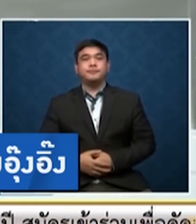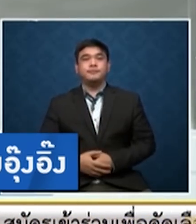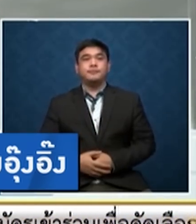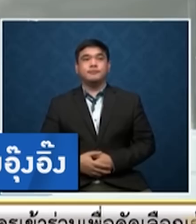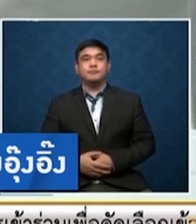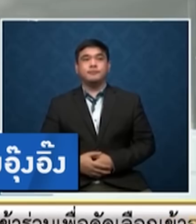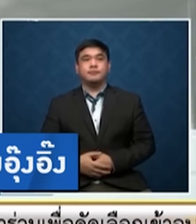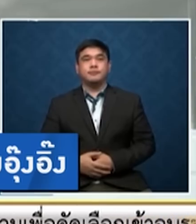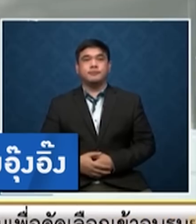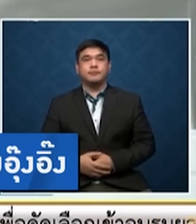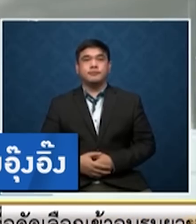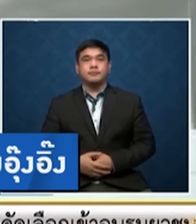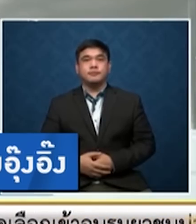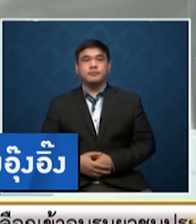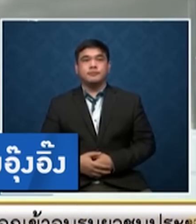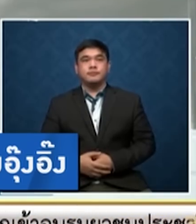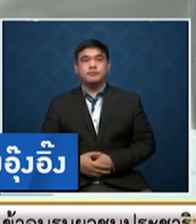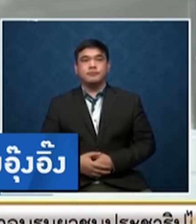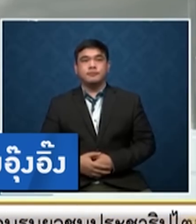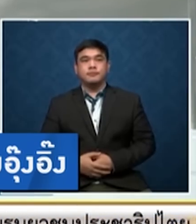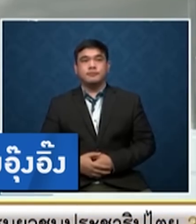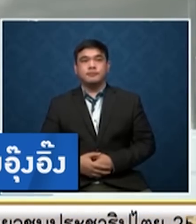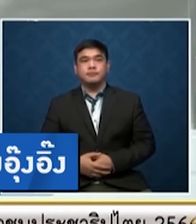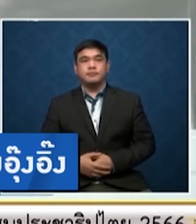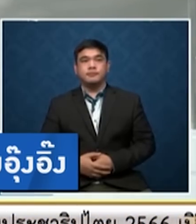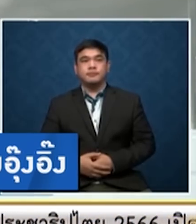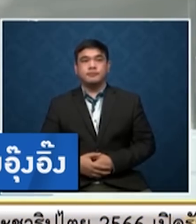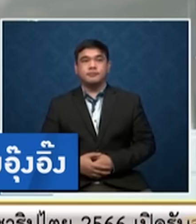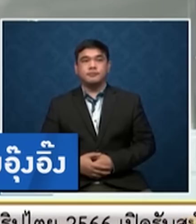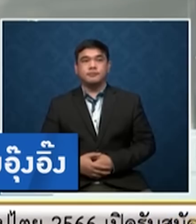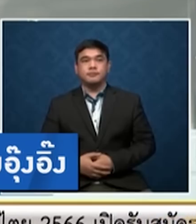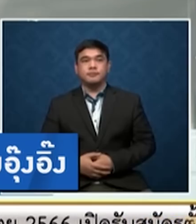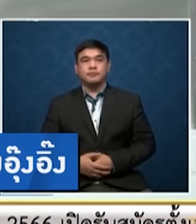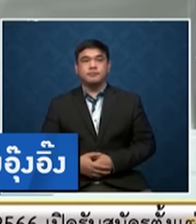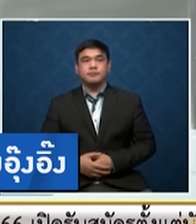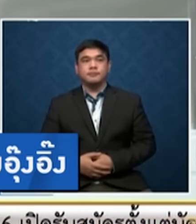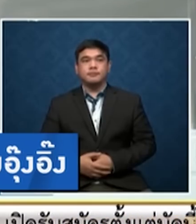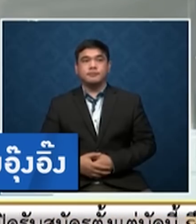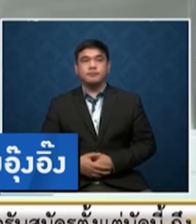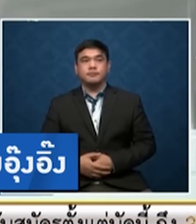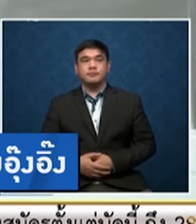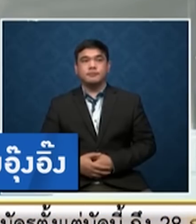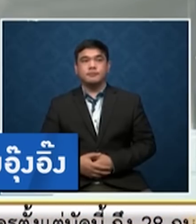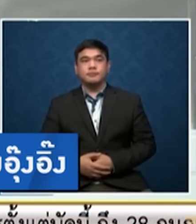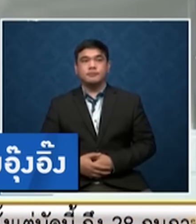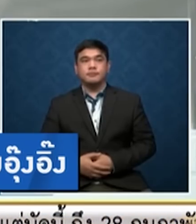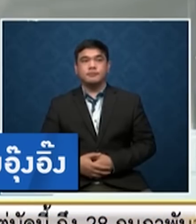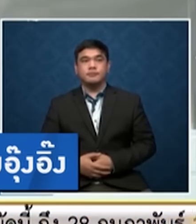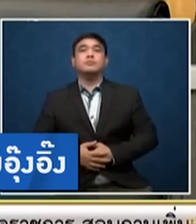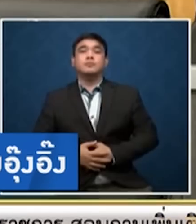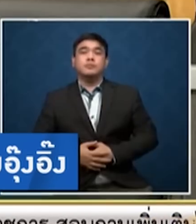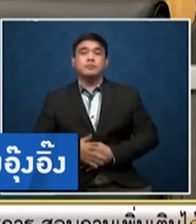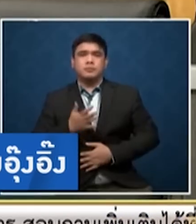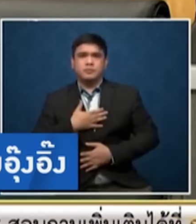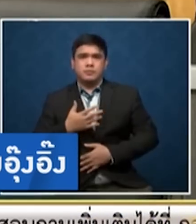ตรหลังจากนั้นก็ไปป้วนเปี้ยนแถวประชาธิปัตย์ไม่ค่อยรุ่งในที่สุดก็มาอยู่เป็นวุฒิสมาชิกกล่าวกลางสภาว่าคัดค้านการแก้รัฐธรรมนูญเพราะว่